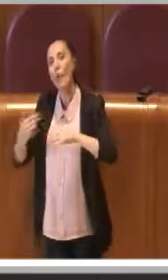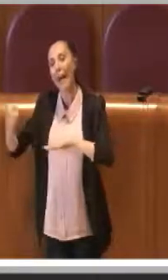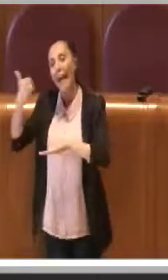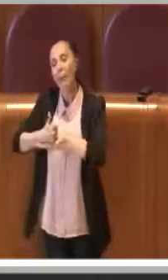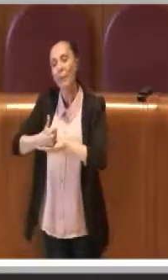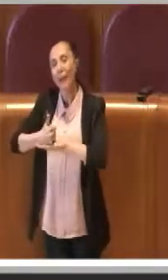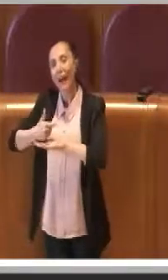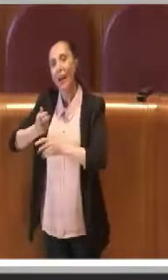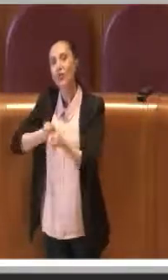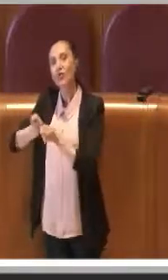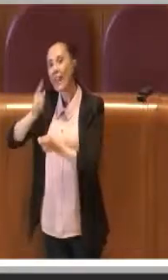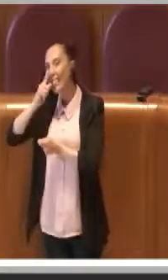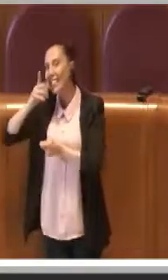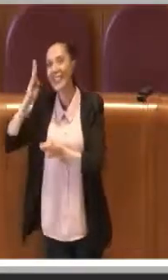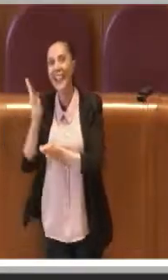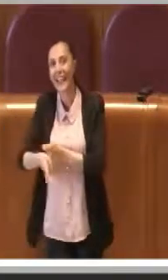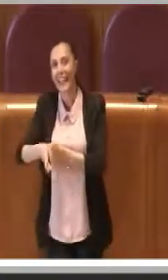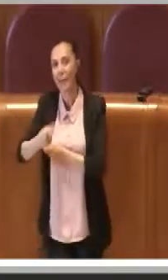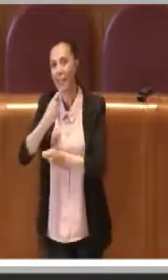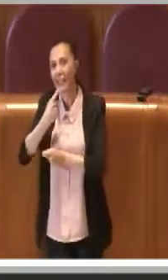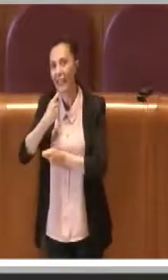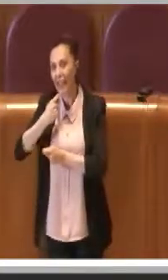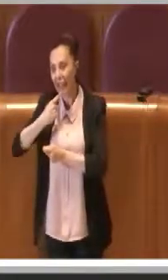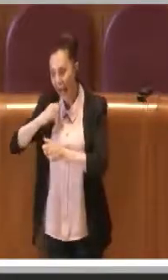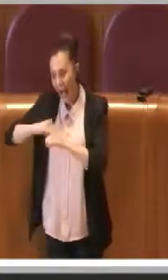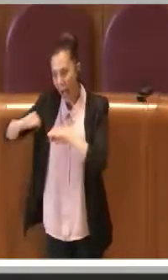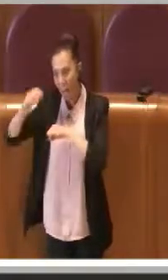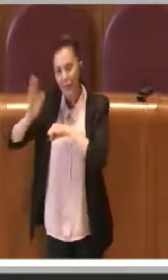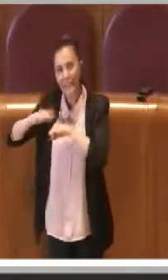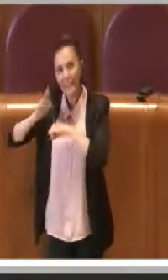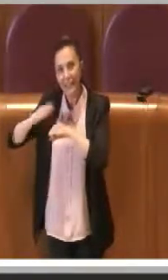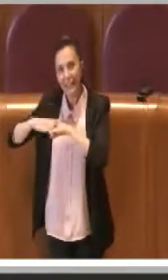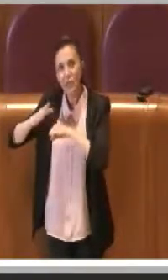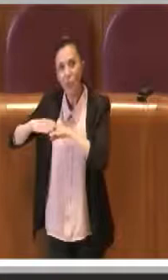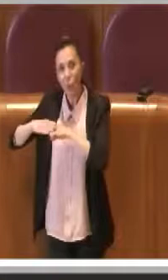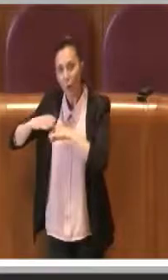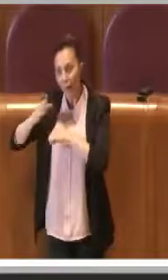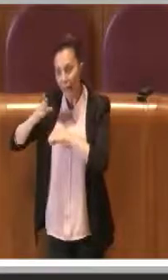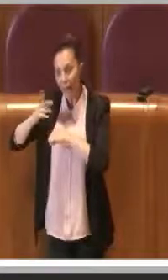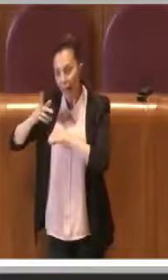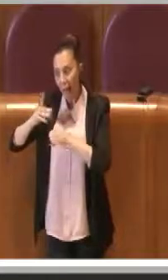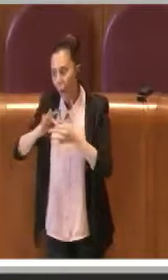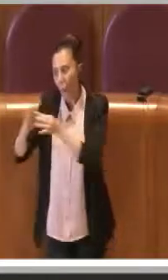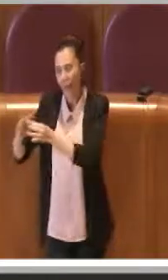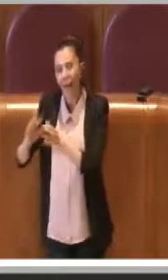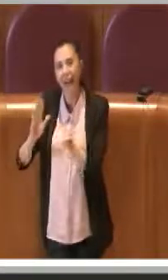gestito direttamente da Roma Capitale attraverso i dipartimenti. E questa purtroppo